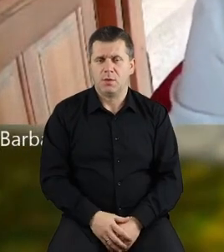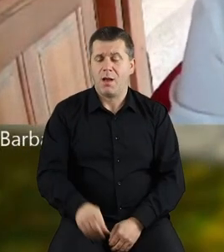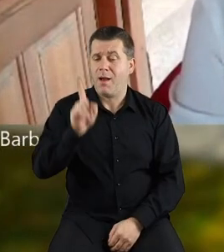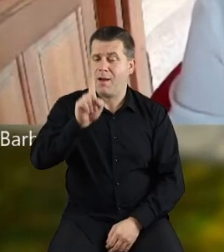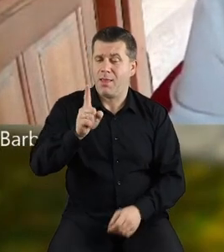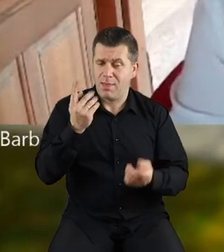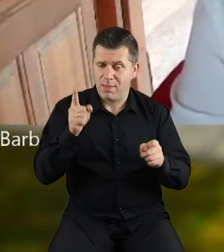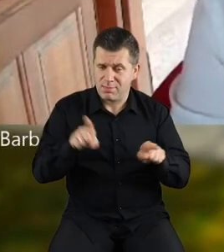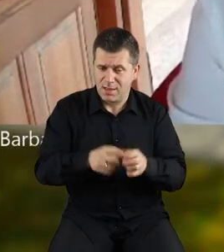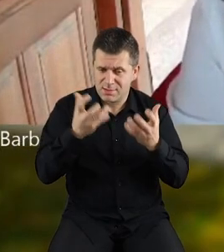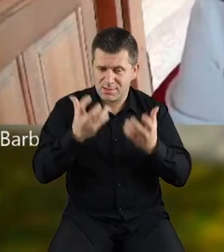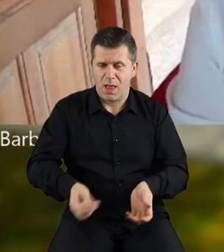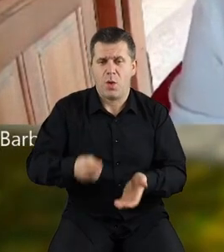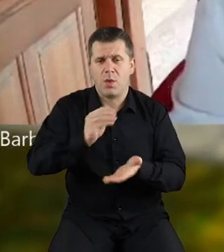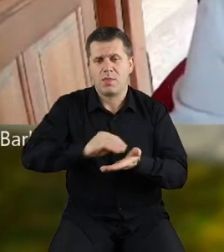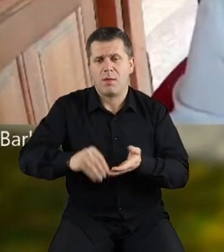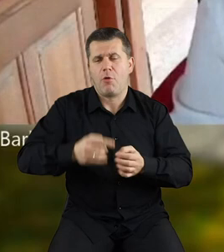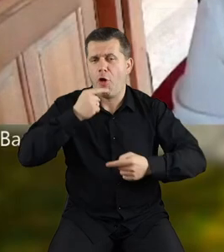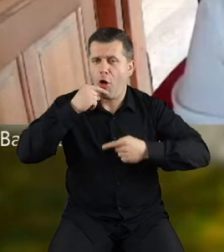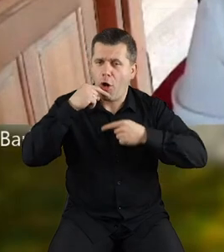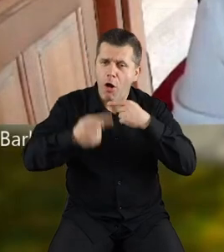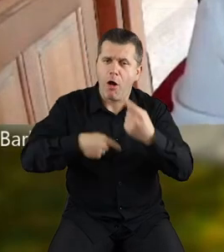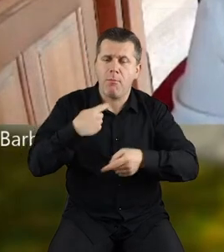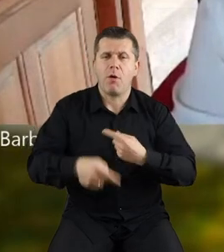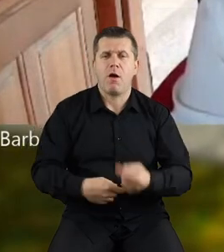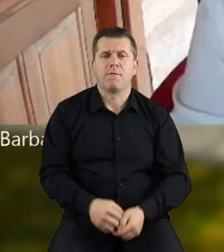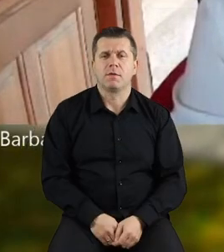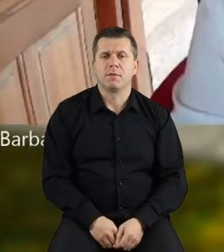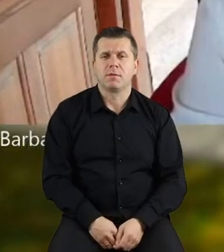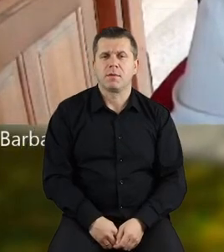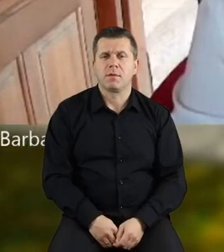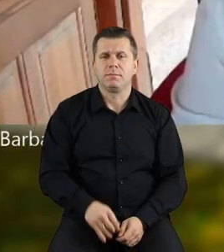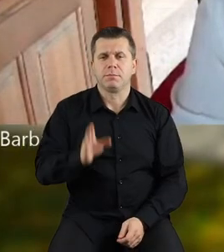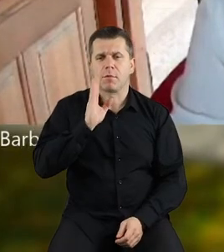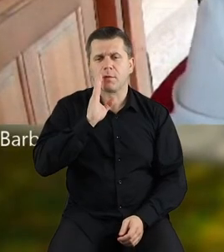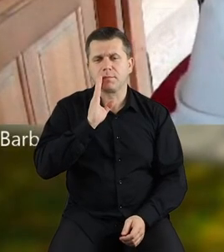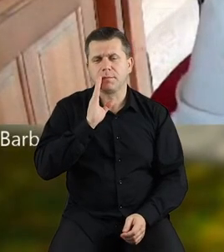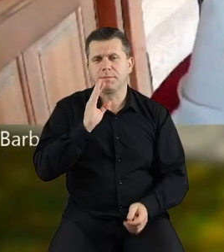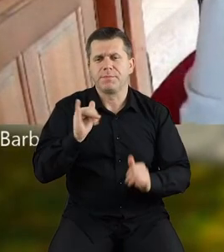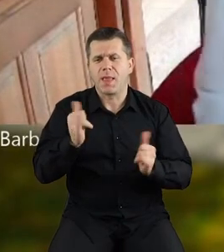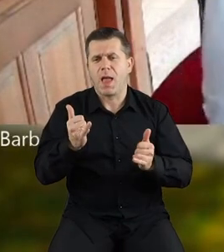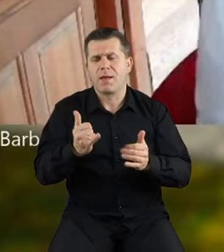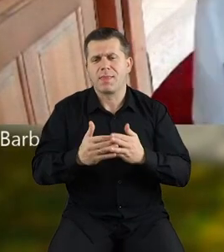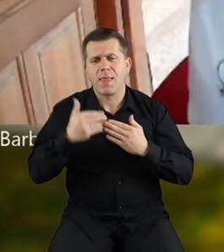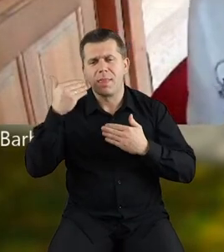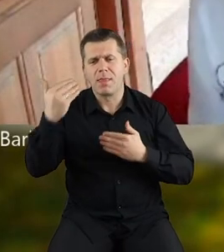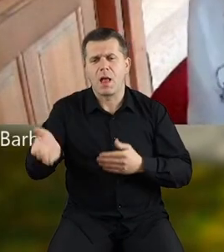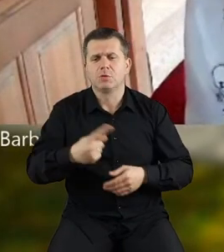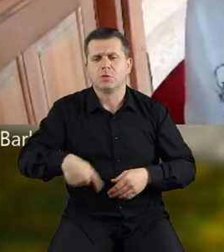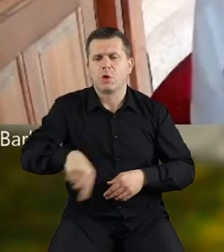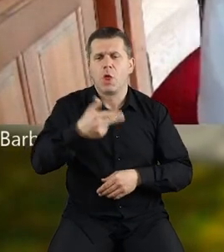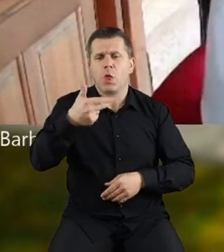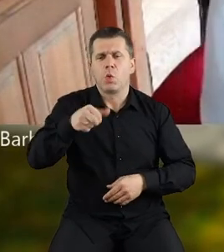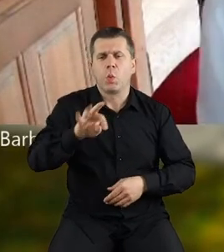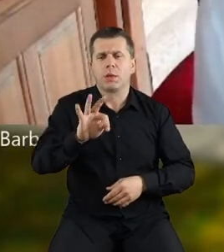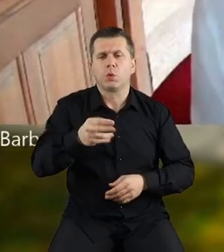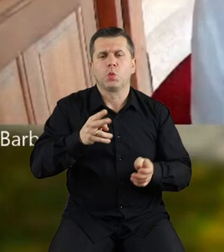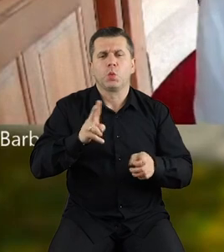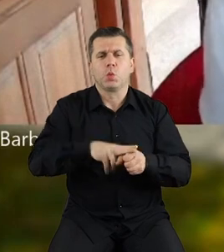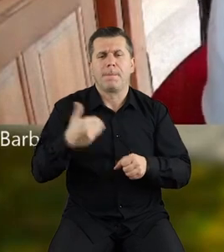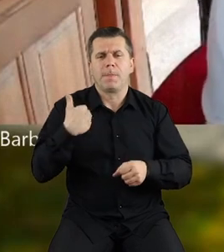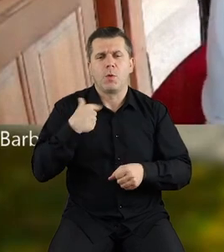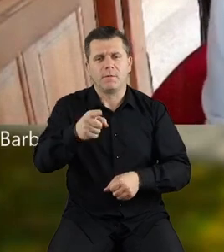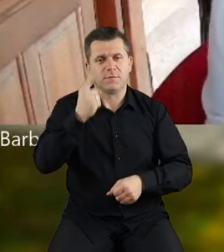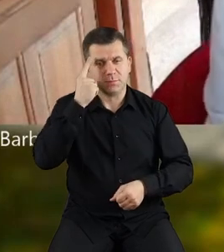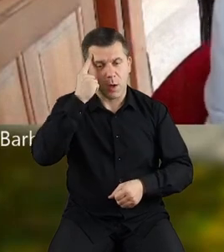historii, ale też chciałam napisać opowieść jak najdalszą, właśnie od nurtu, o którym